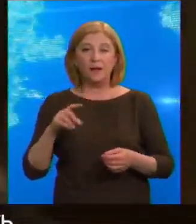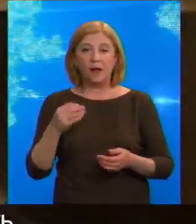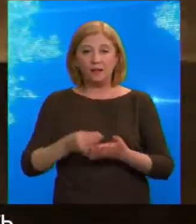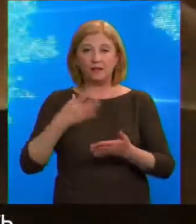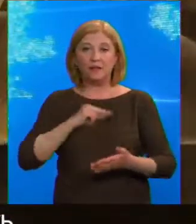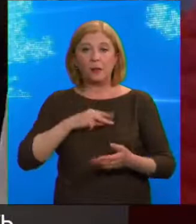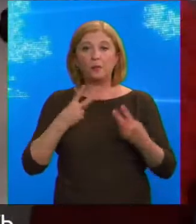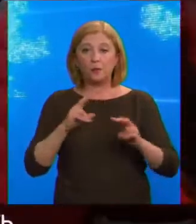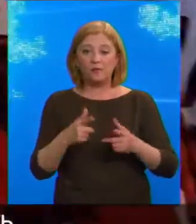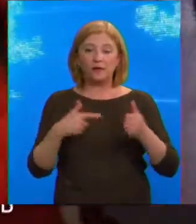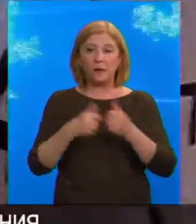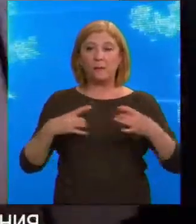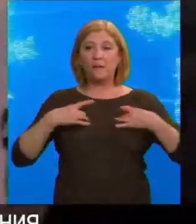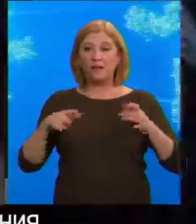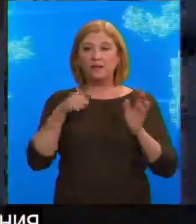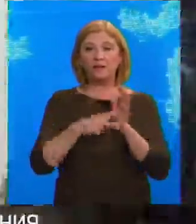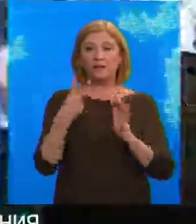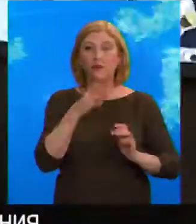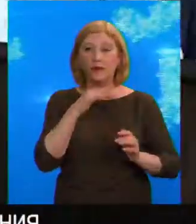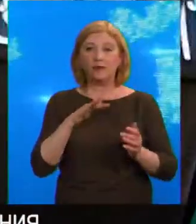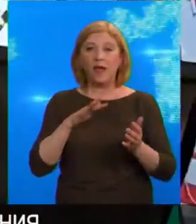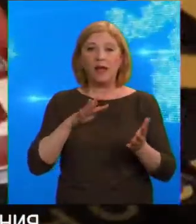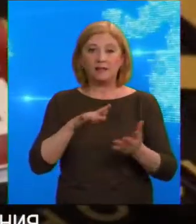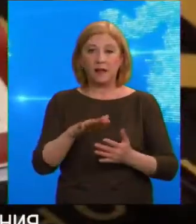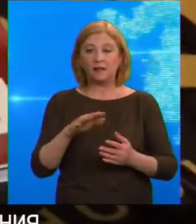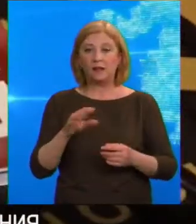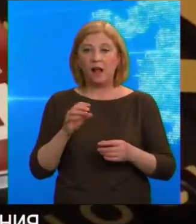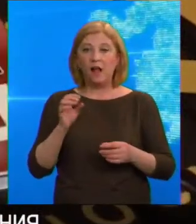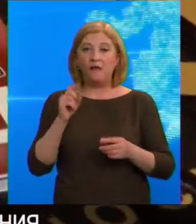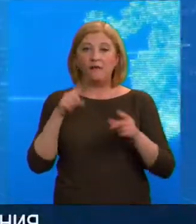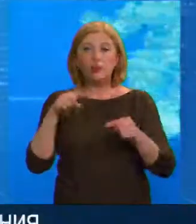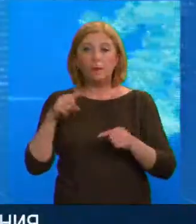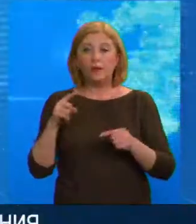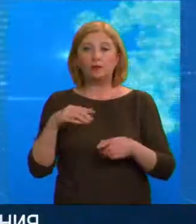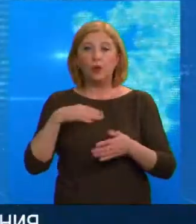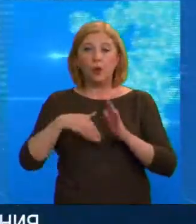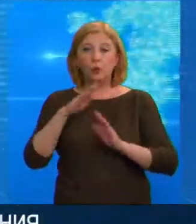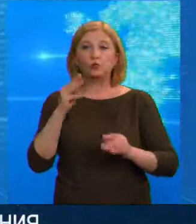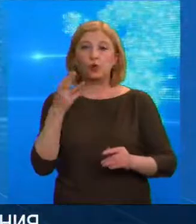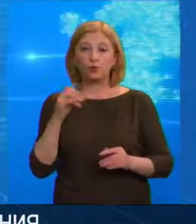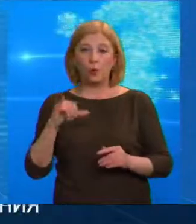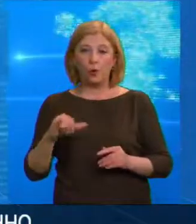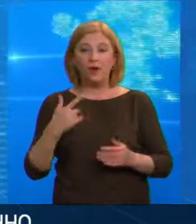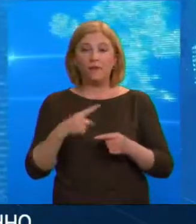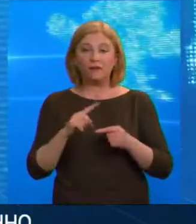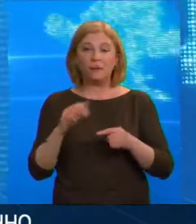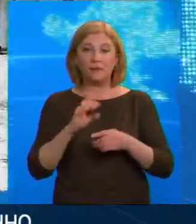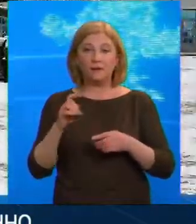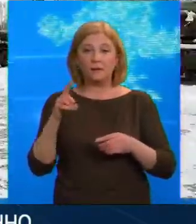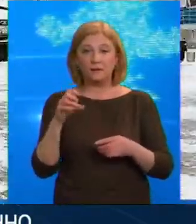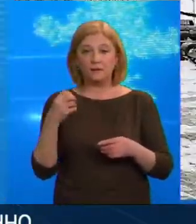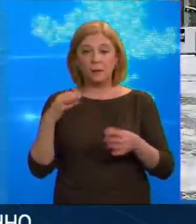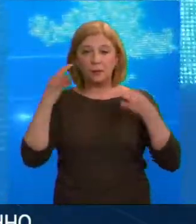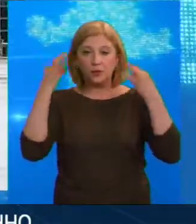в организации празднования 72-летия «Трактора» в номинации «Лучшее предматчевое шоу». В рамках этого мероприятия «Трактор» к своему дню